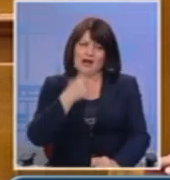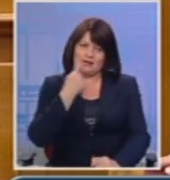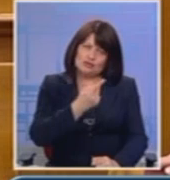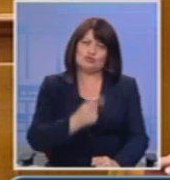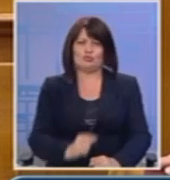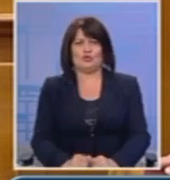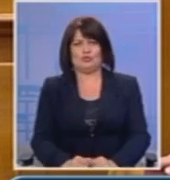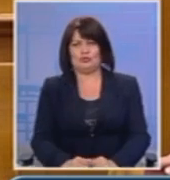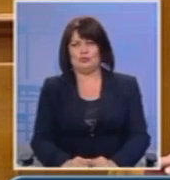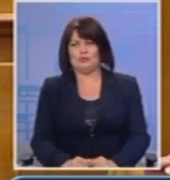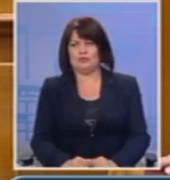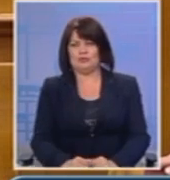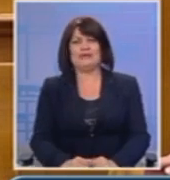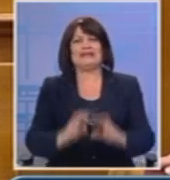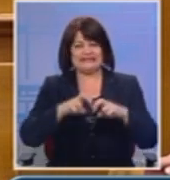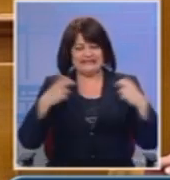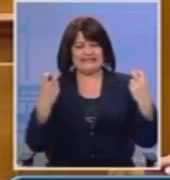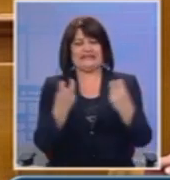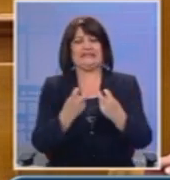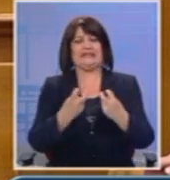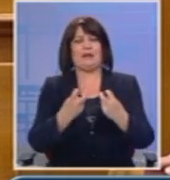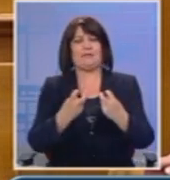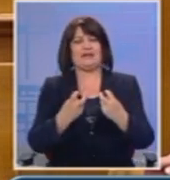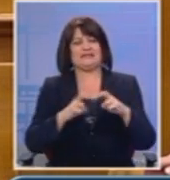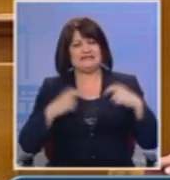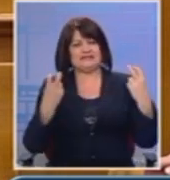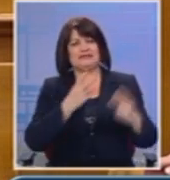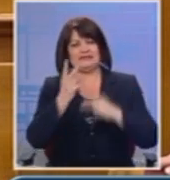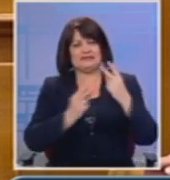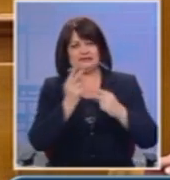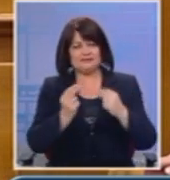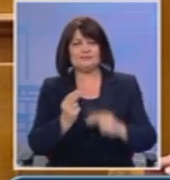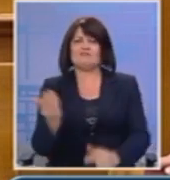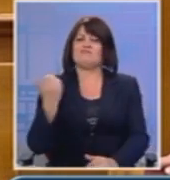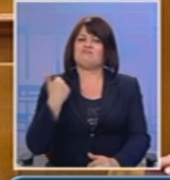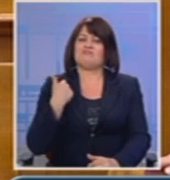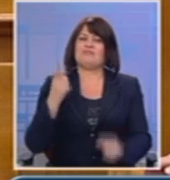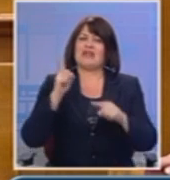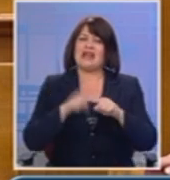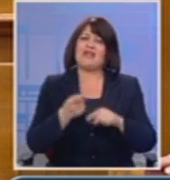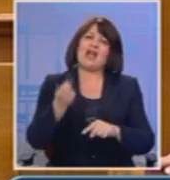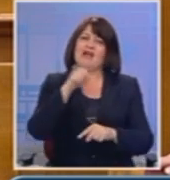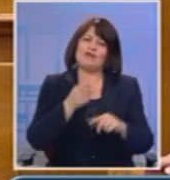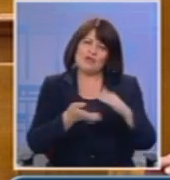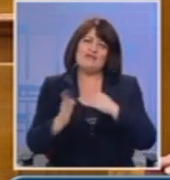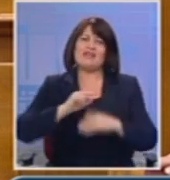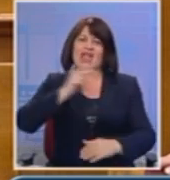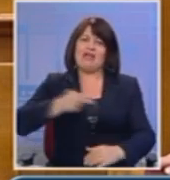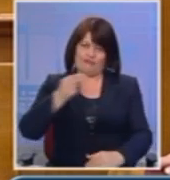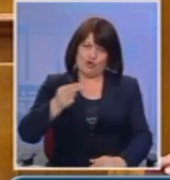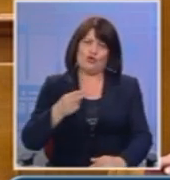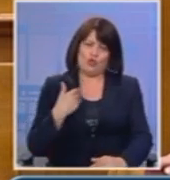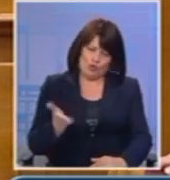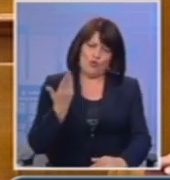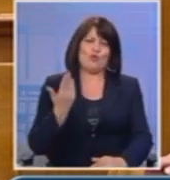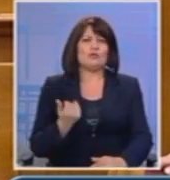βάζουν σε ένα τραπέζι συζήτησης για το αν η χώρα θα βγει αύριο από το ευρώ